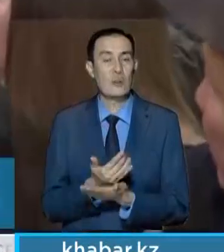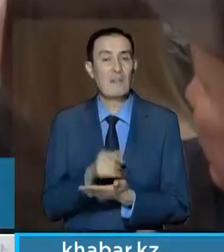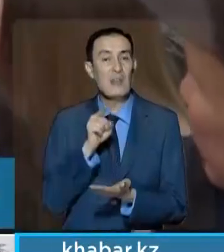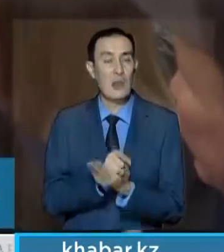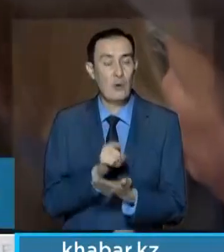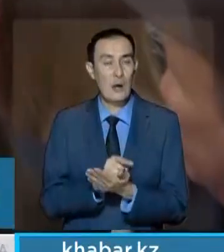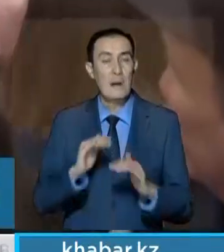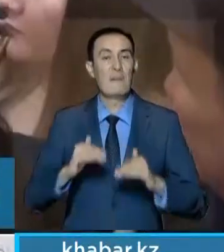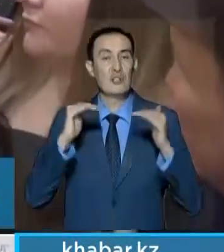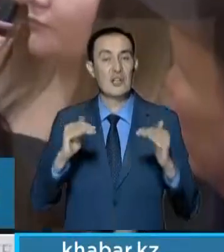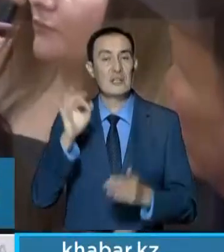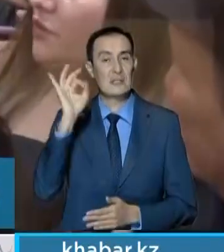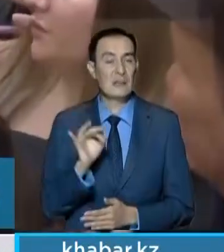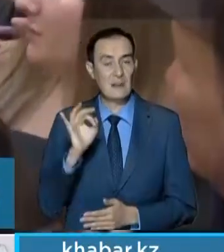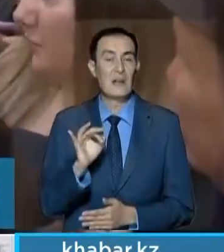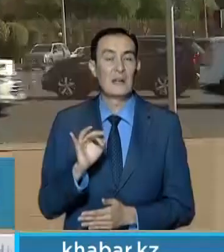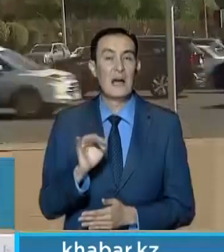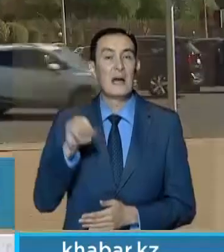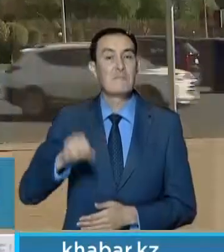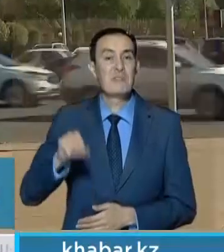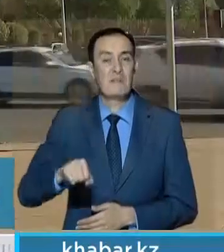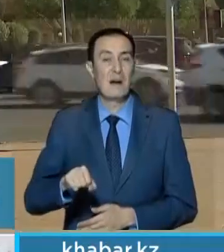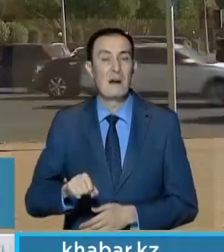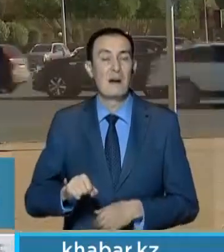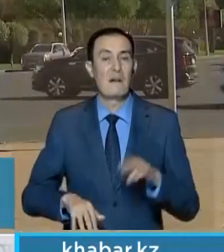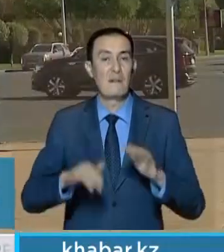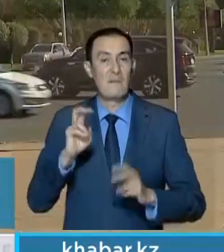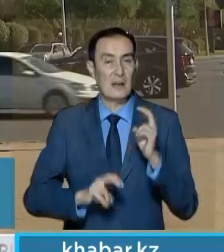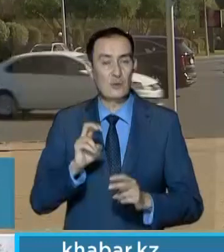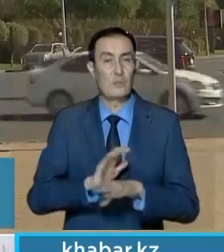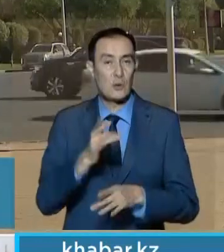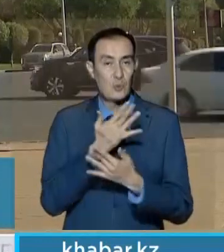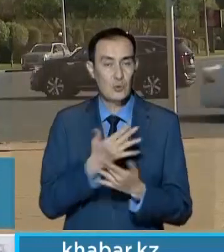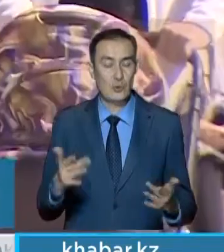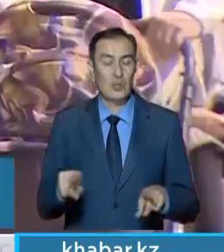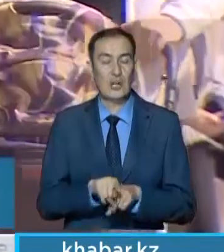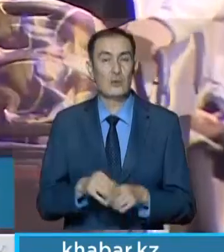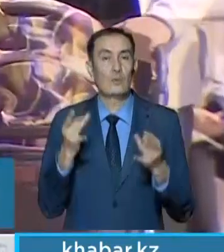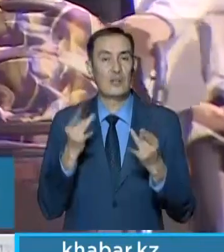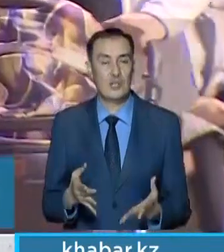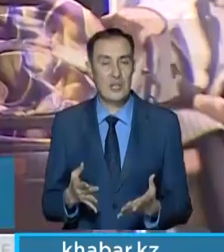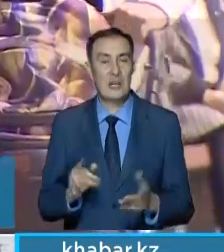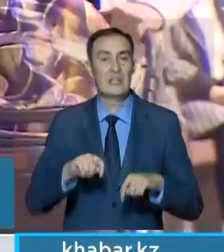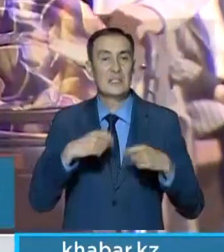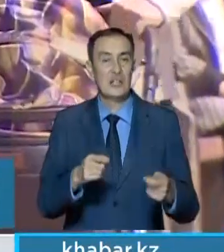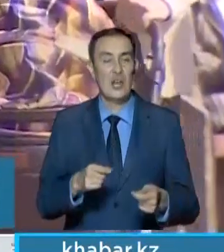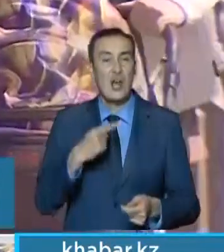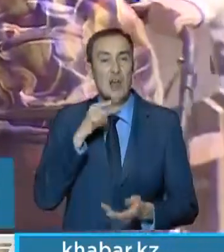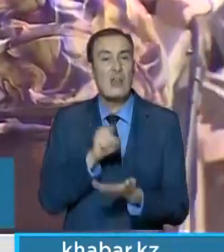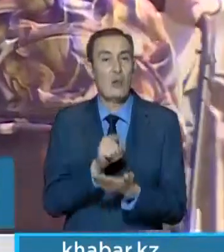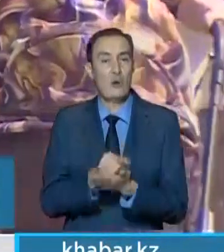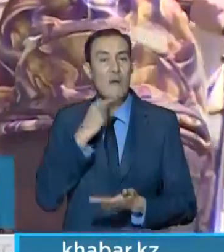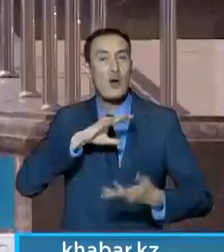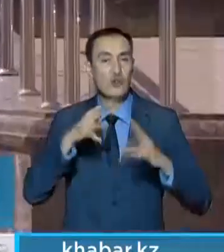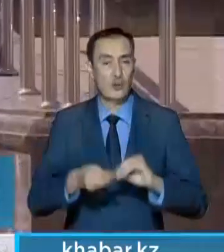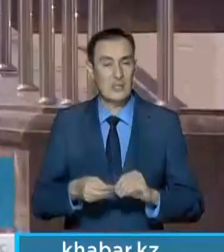налога, повышение ставки акцизов на пивоваренную продукцию и упрощение процесса сдачи налоговой отчетности. В